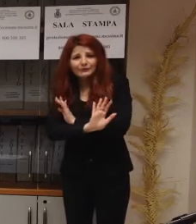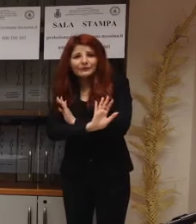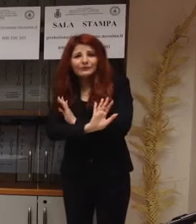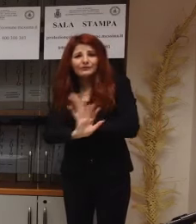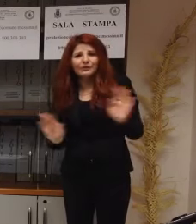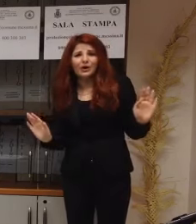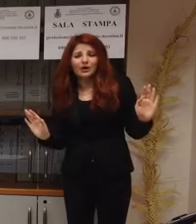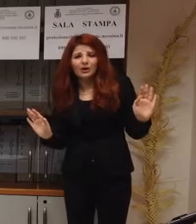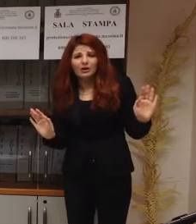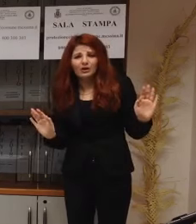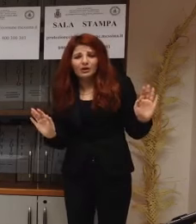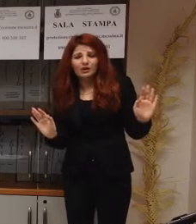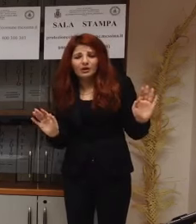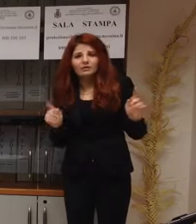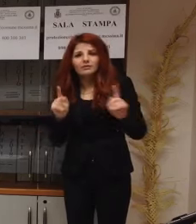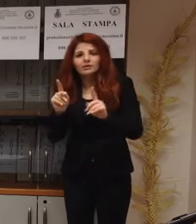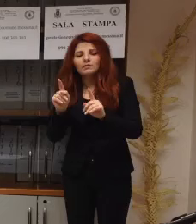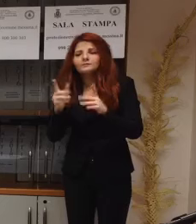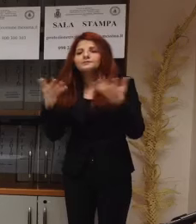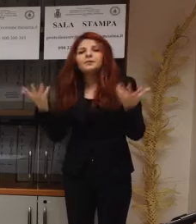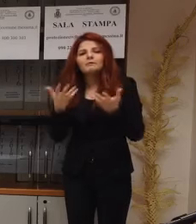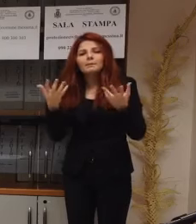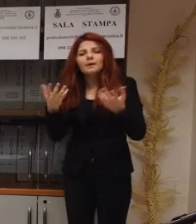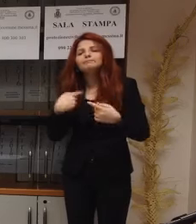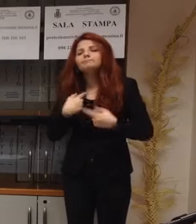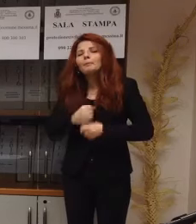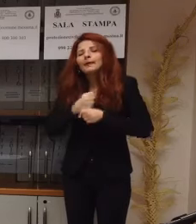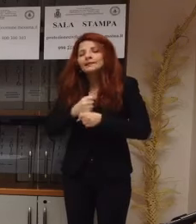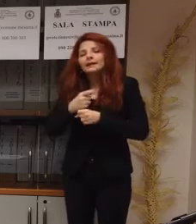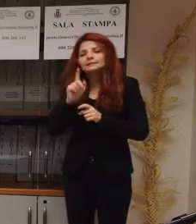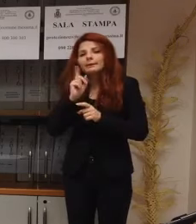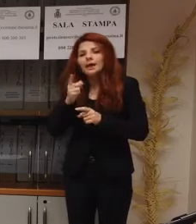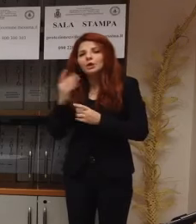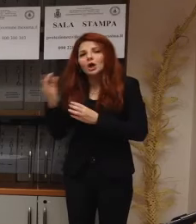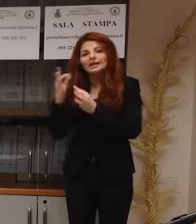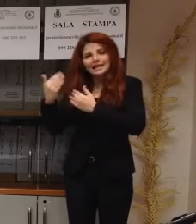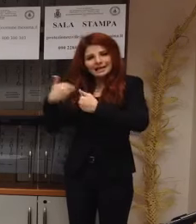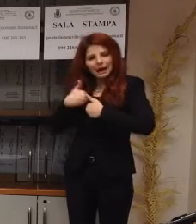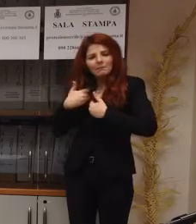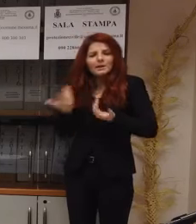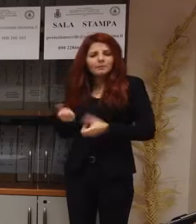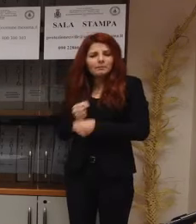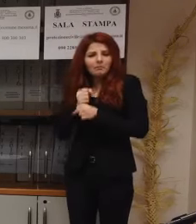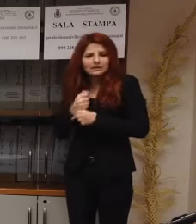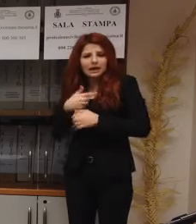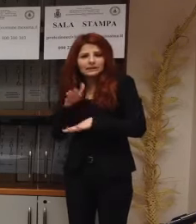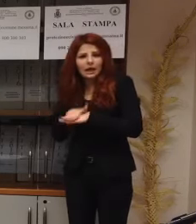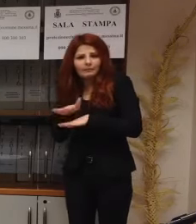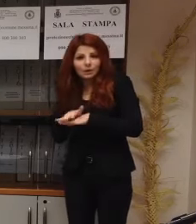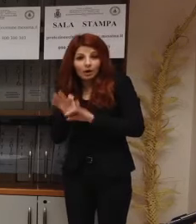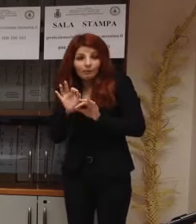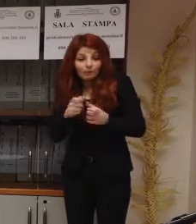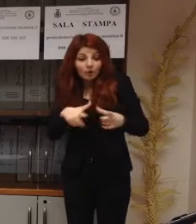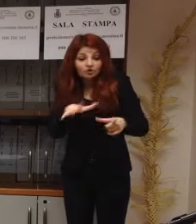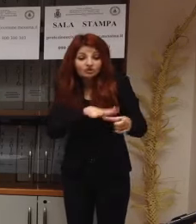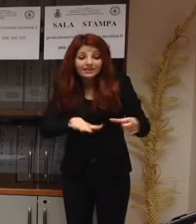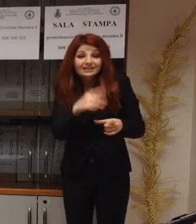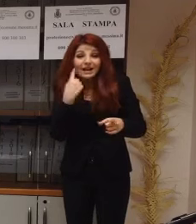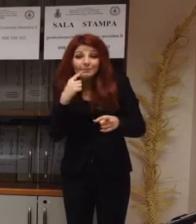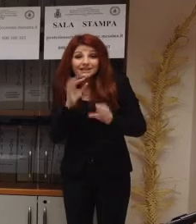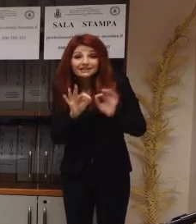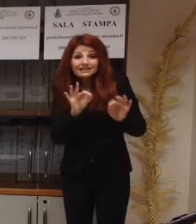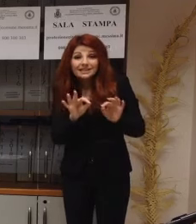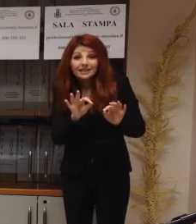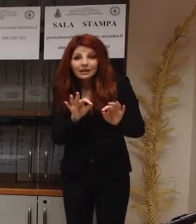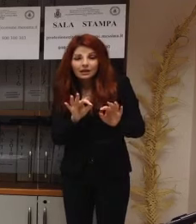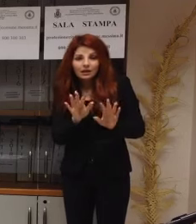attaccate De Luca, vabbè, pazienza, ci sono abituato, anche se mi mancava ormai l'ultimo attacco che finora nessuno si era permesso di fare,